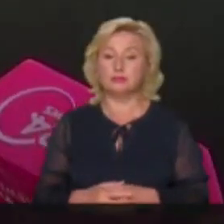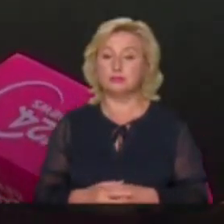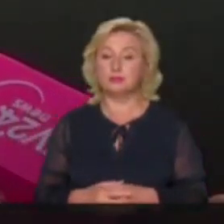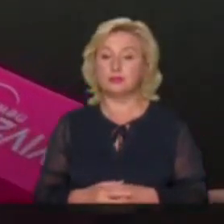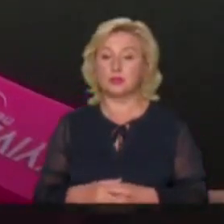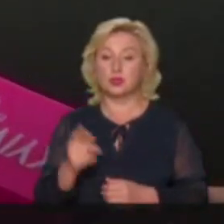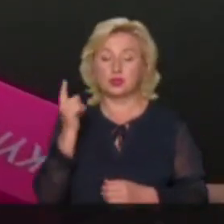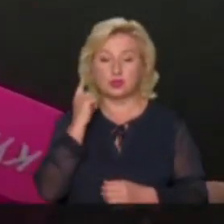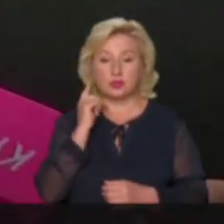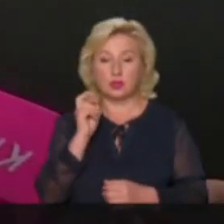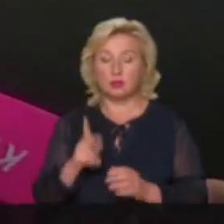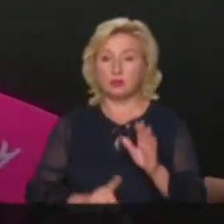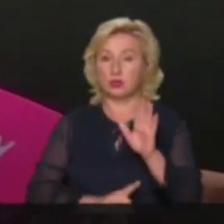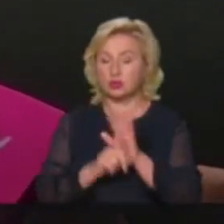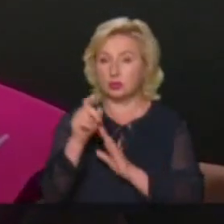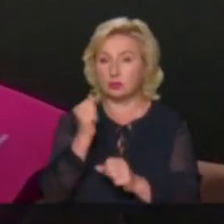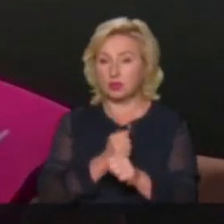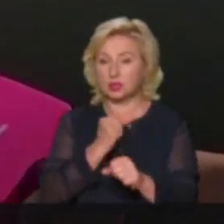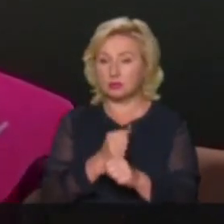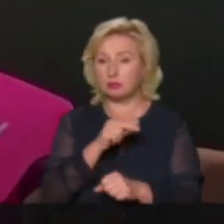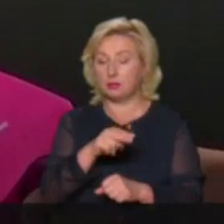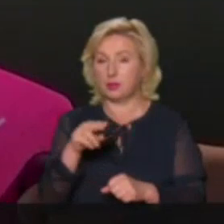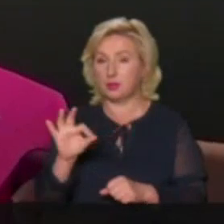Чули, як почала працювати ППО,